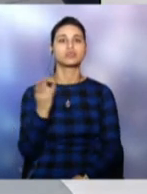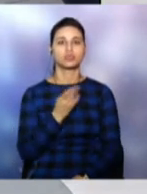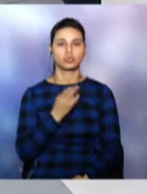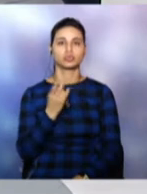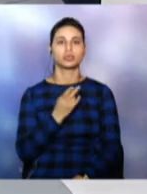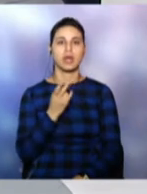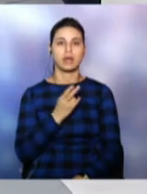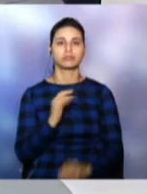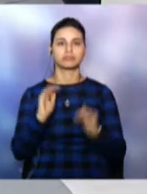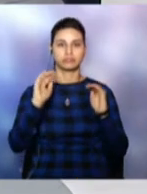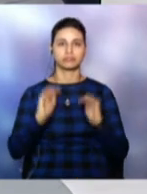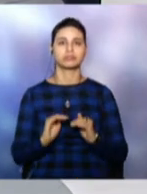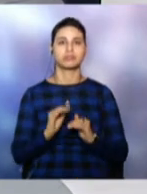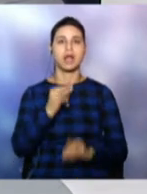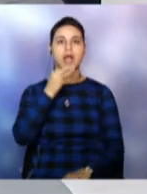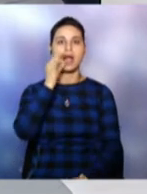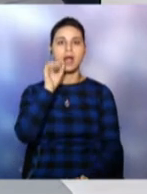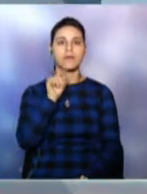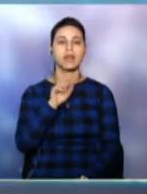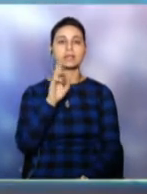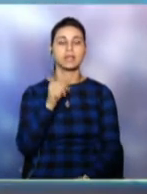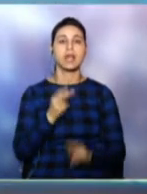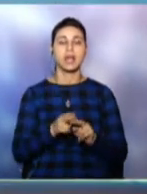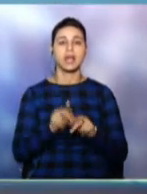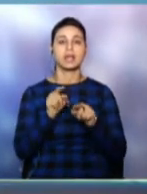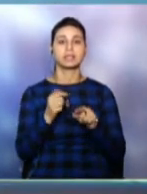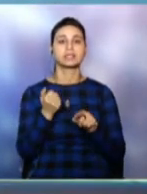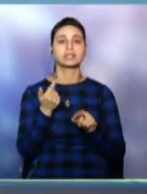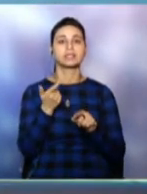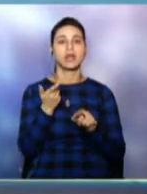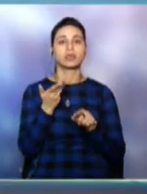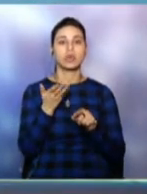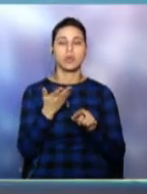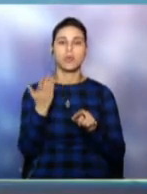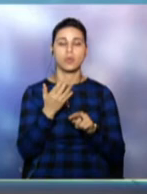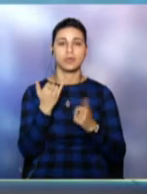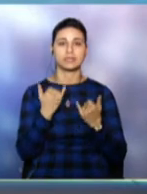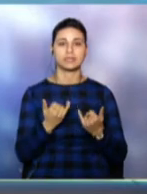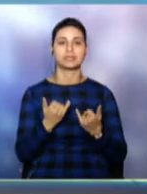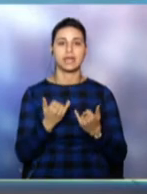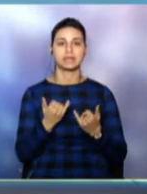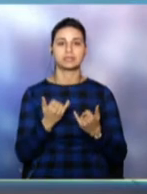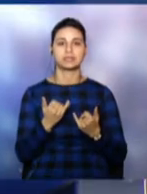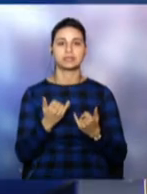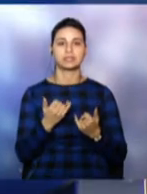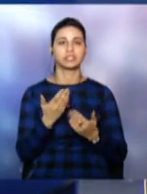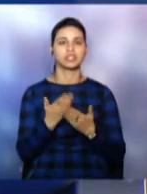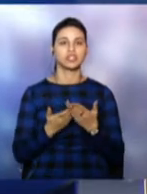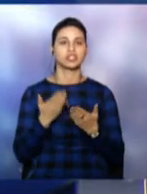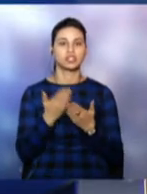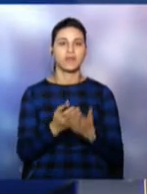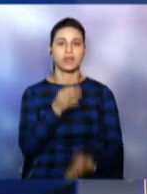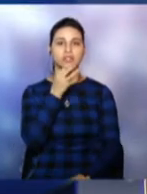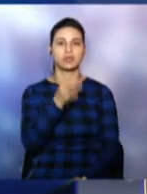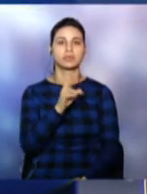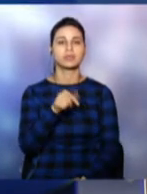მოერიდოს კოფეინის მიღებას და ის რაოდენობა, რომელიც დღეს თითქმის პრაქტიკულად რეკომენდებულია და